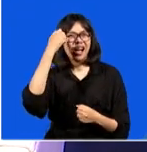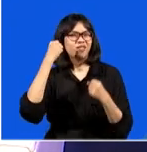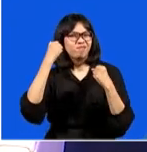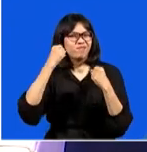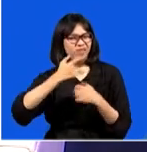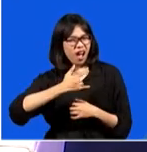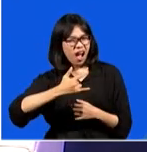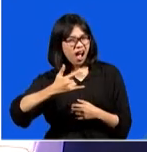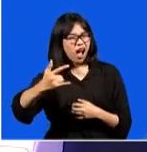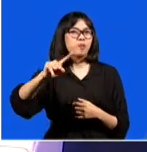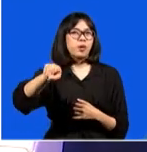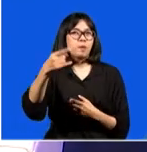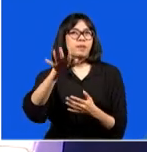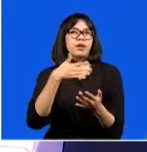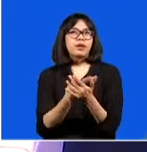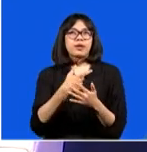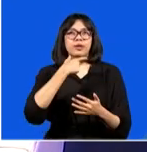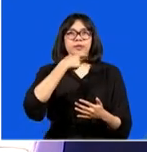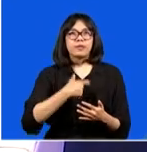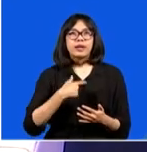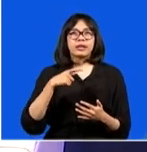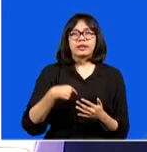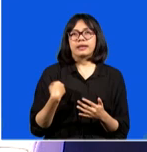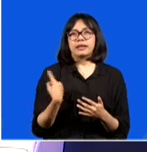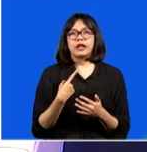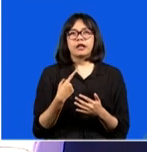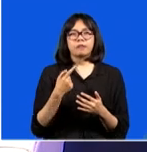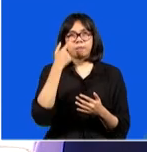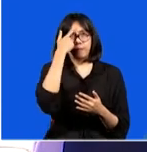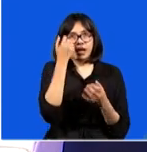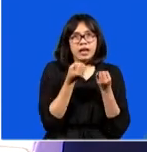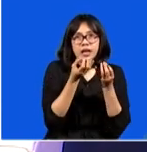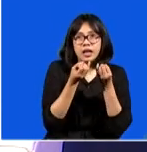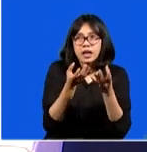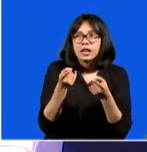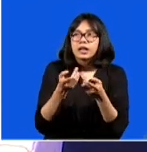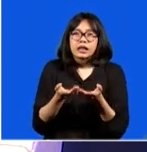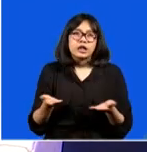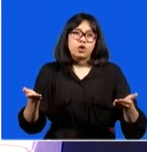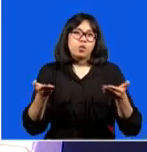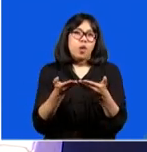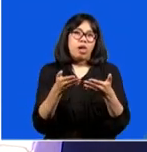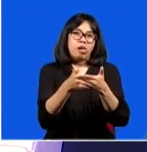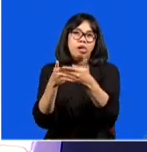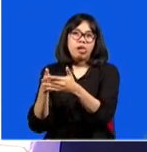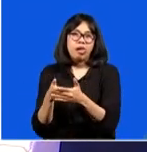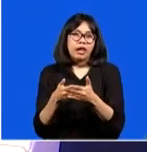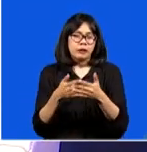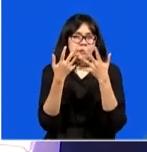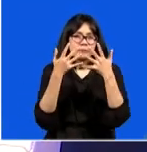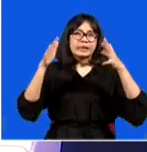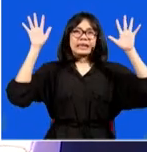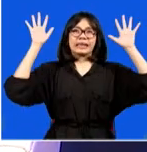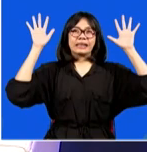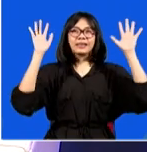hayat karena kita adalah pembelajar di ampai akhir hayat nah jangan menyerah dengan keadaan apapun yang terjadi teruslah